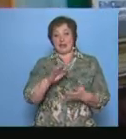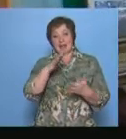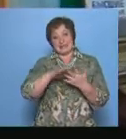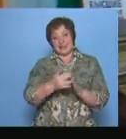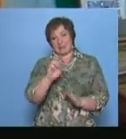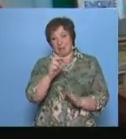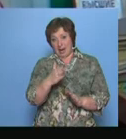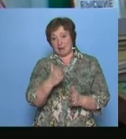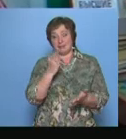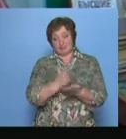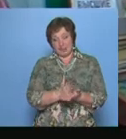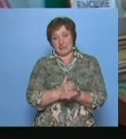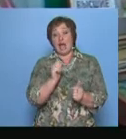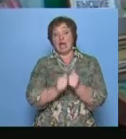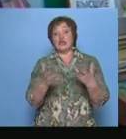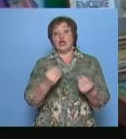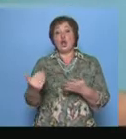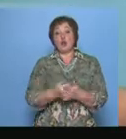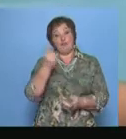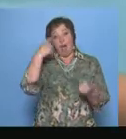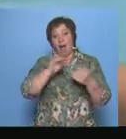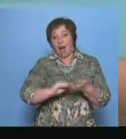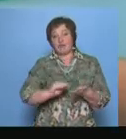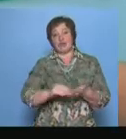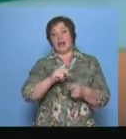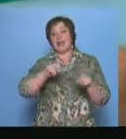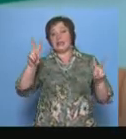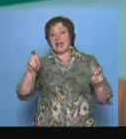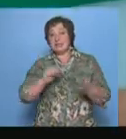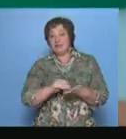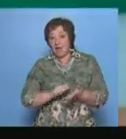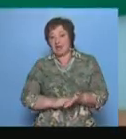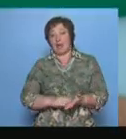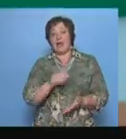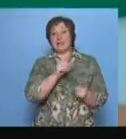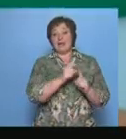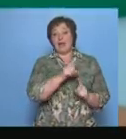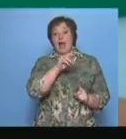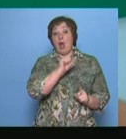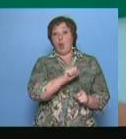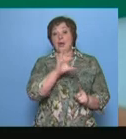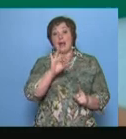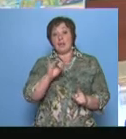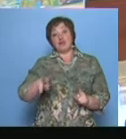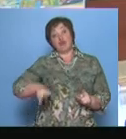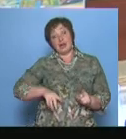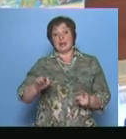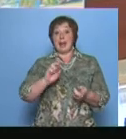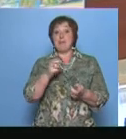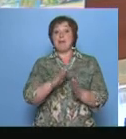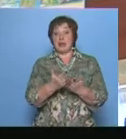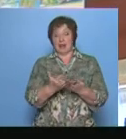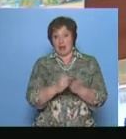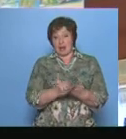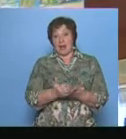Но к нему каждый день добавляются новые авторы и названия. По словам Ольги Камашевой, директора и библиотекаря здесь в одном лице, отказать